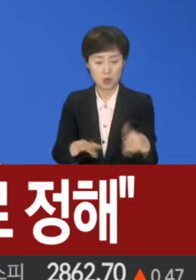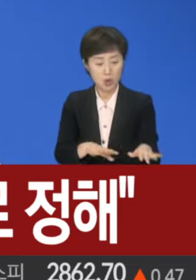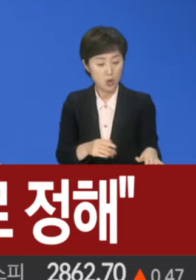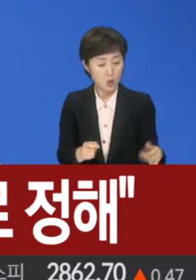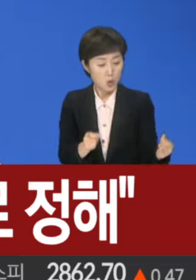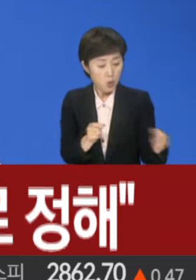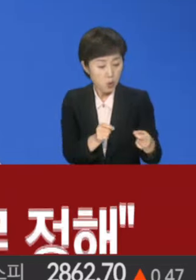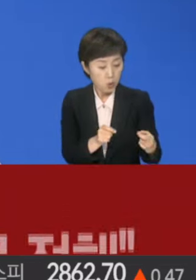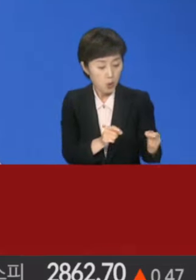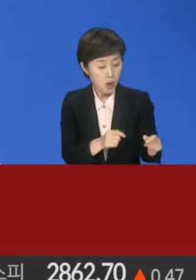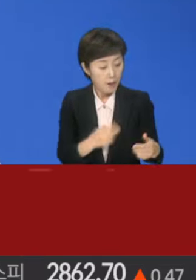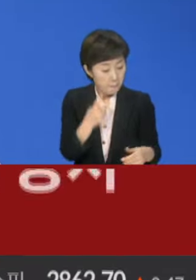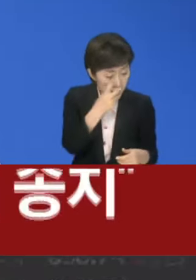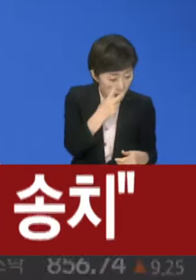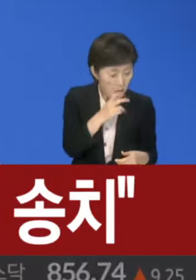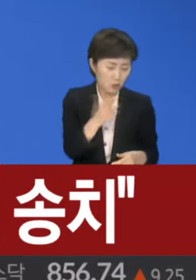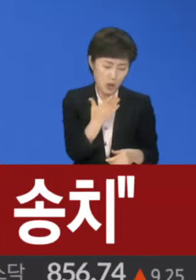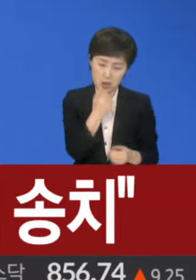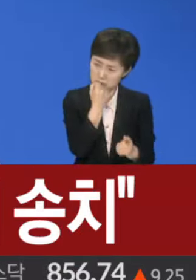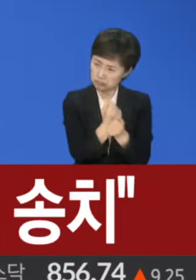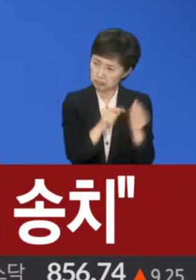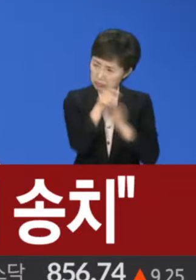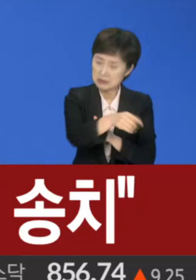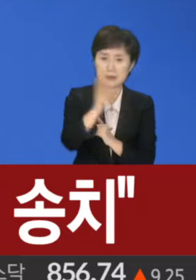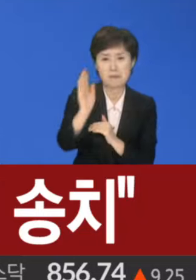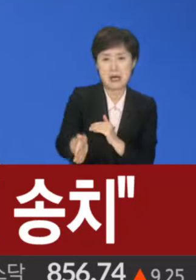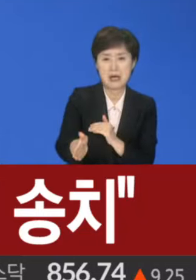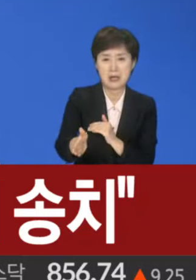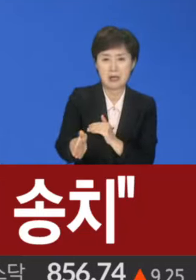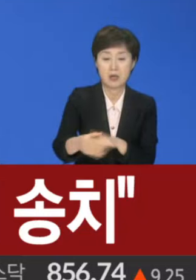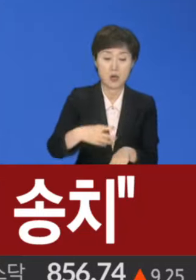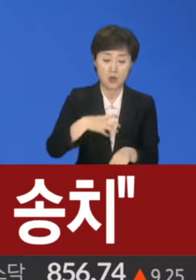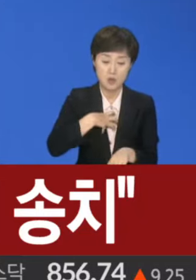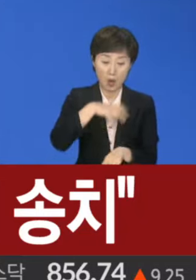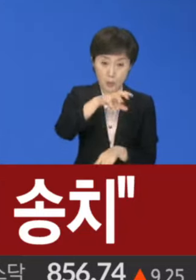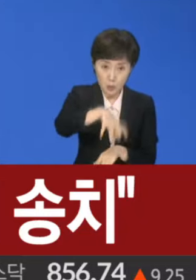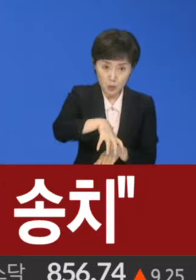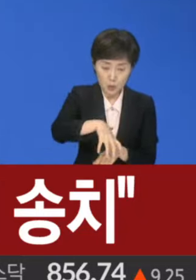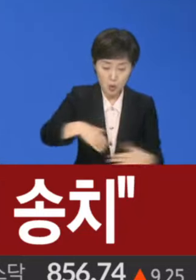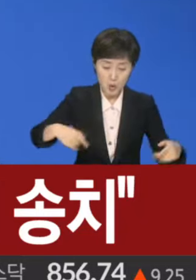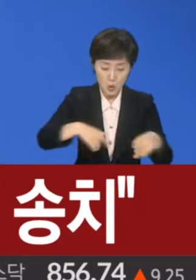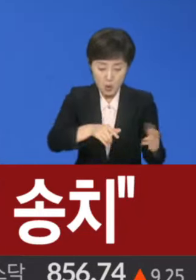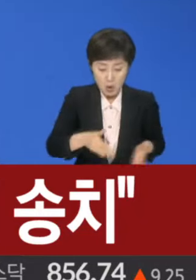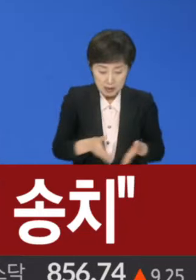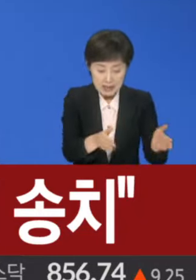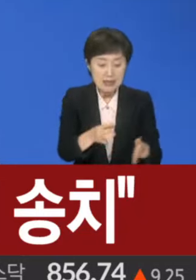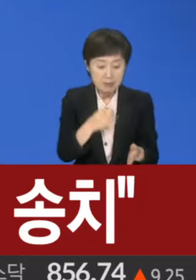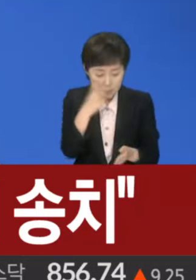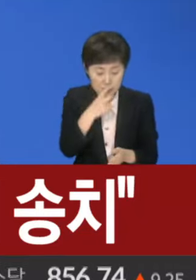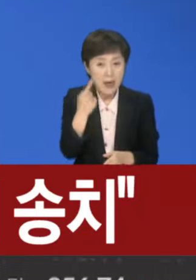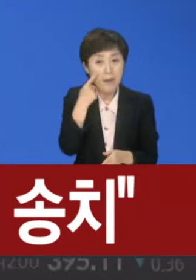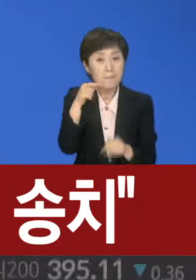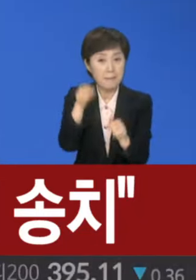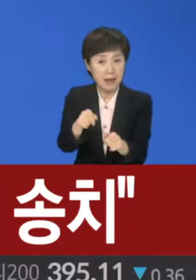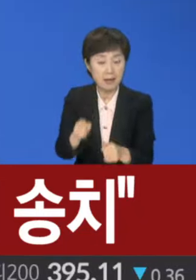진행하되 무리하게 하천에 접근하지 말고 위험한 지역은 도로 정찰 위주로 하라고 재강조하기도 하였습니다.